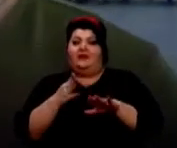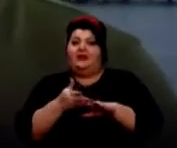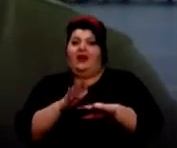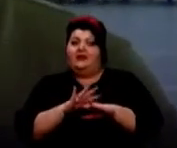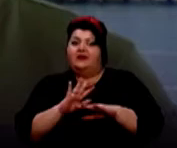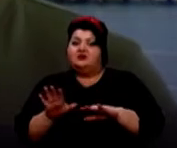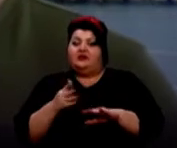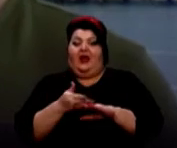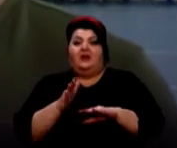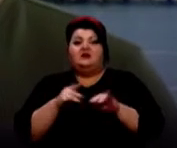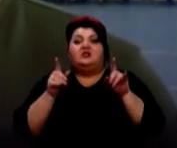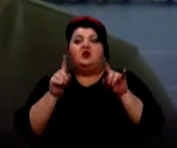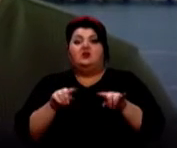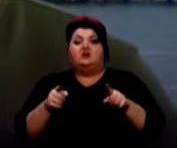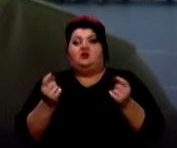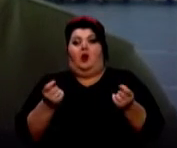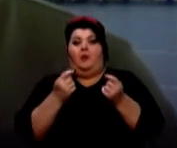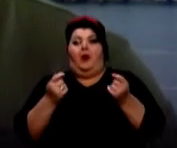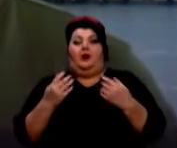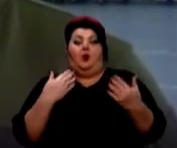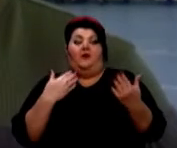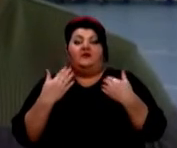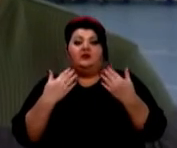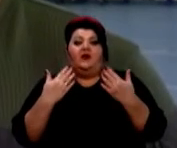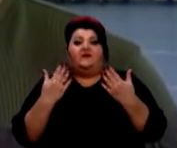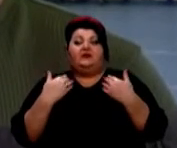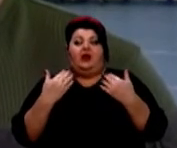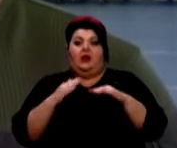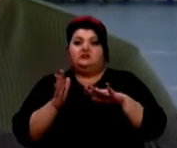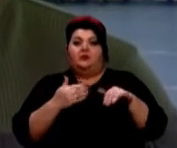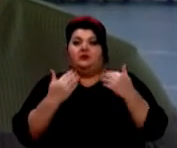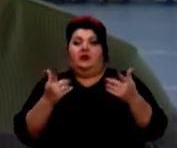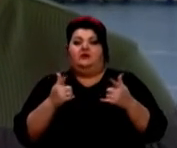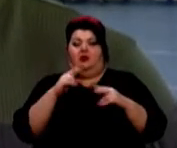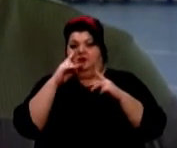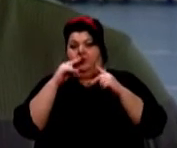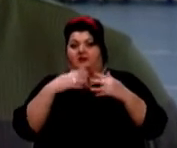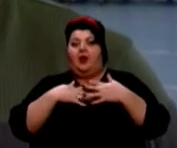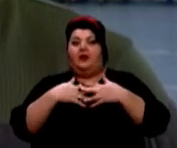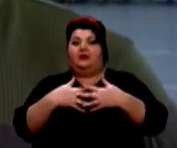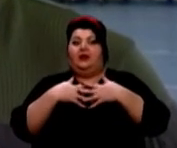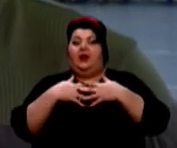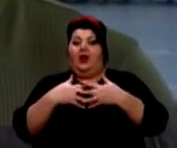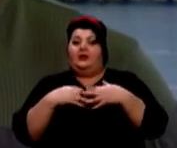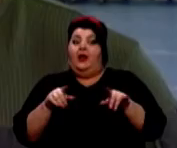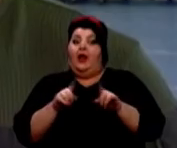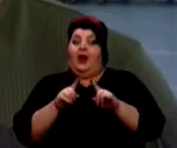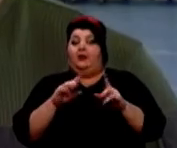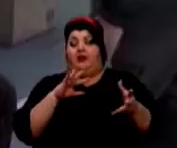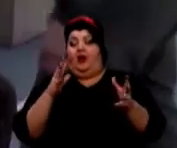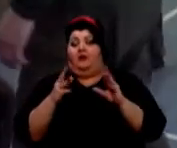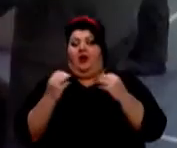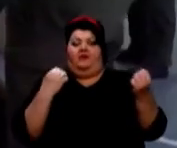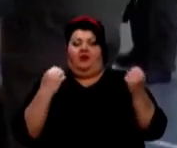що мало віддихаєш після них. Це все збиває дихання твоє. А так, то, в принципі, вправи не